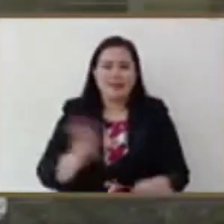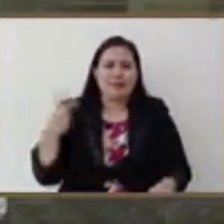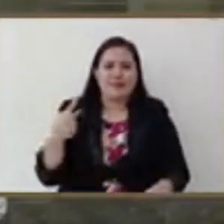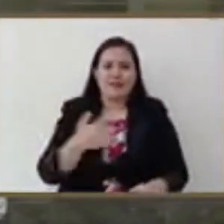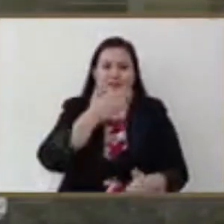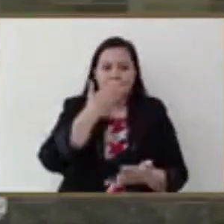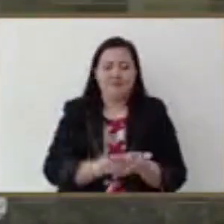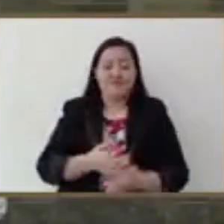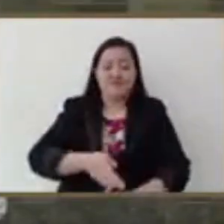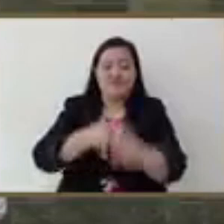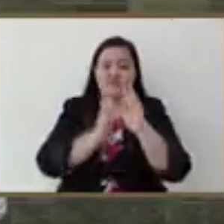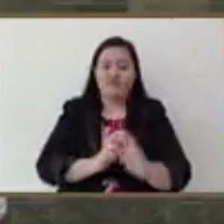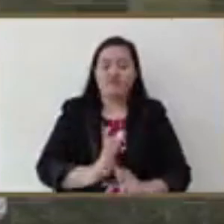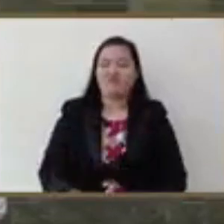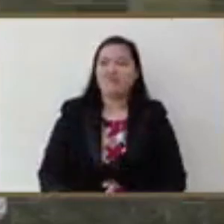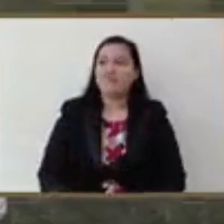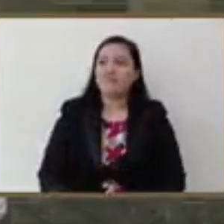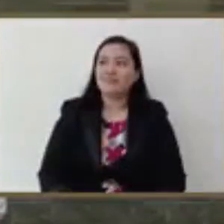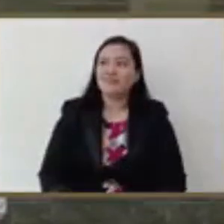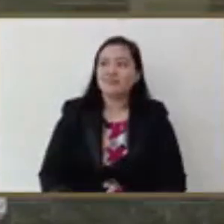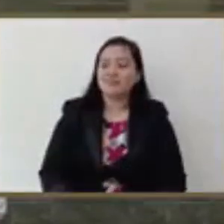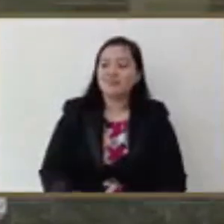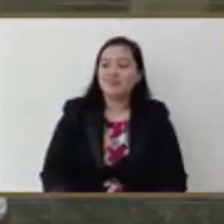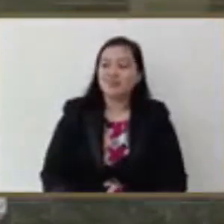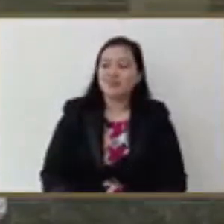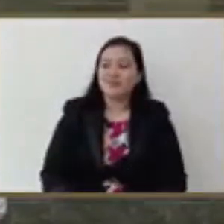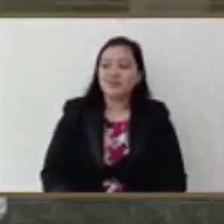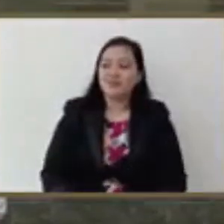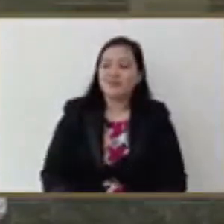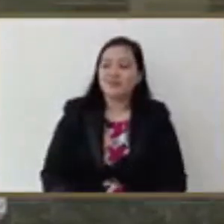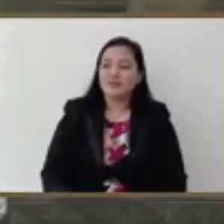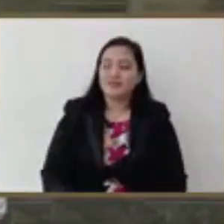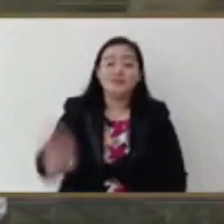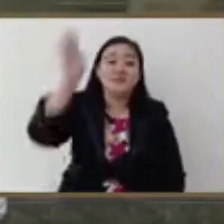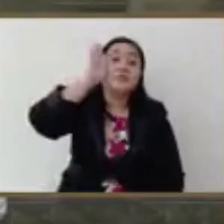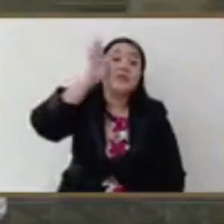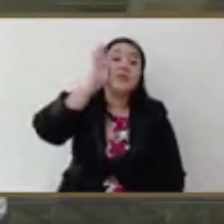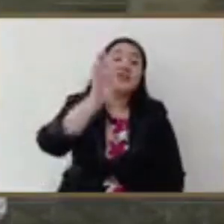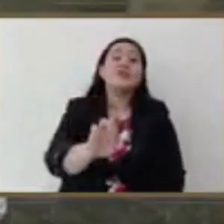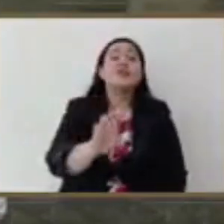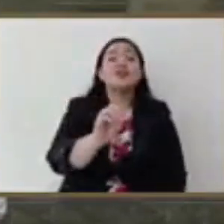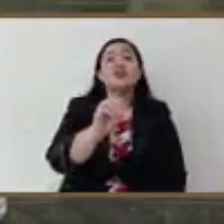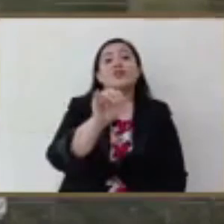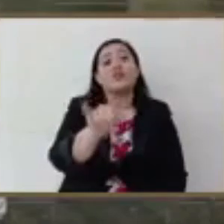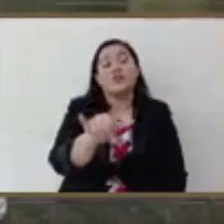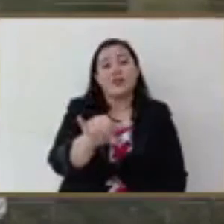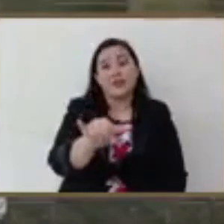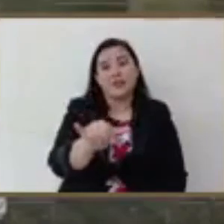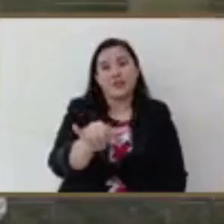Nakita ko mga kapatid, may pinasa si Brother Roy sa akin. My goodness. Speaker, binanatan yung kanyang host.